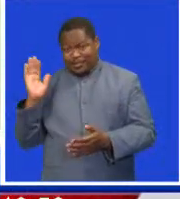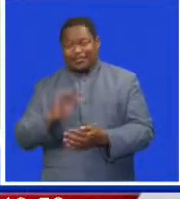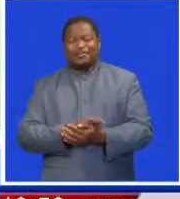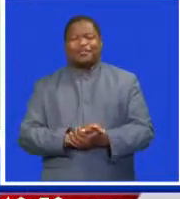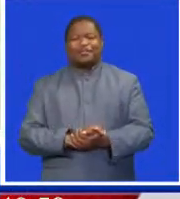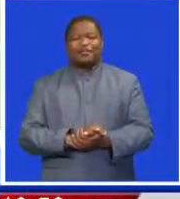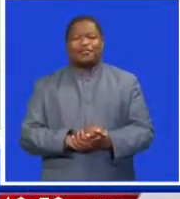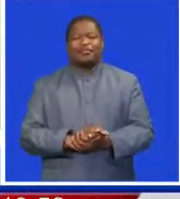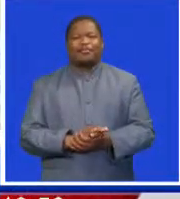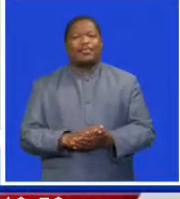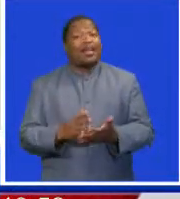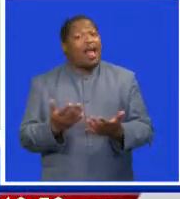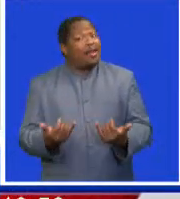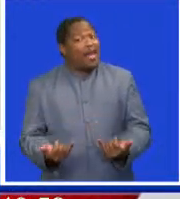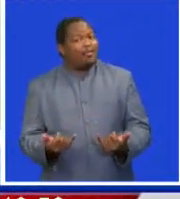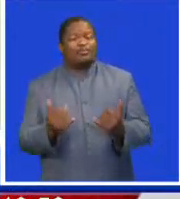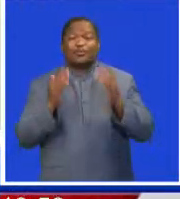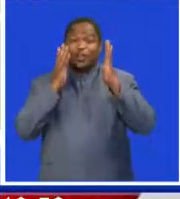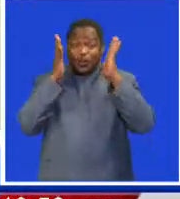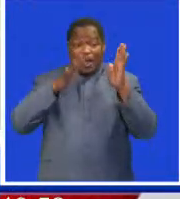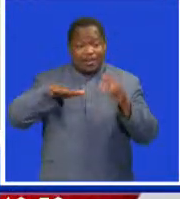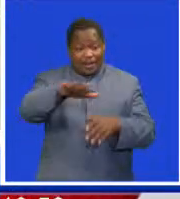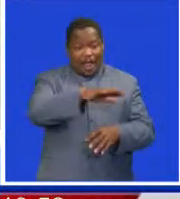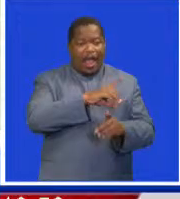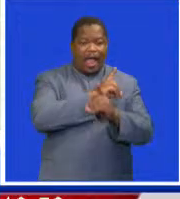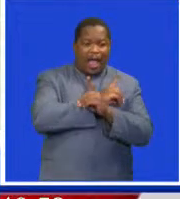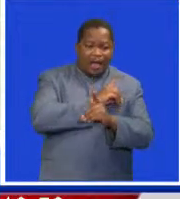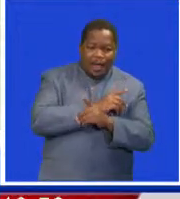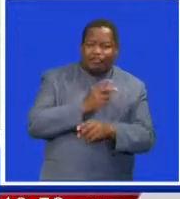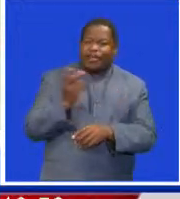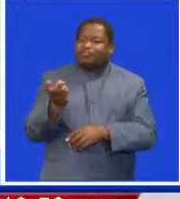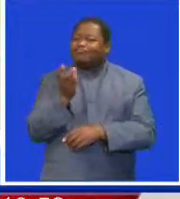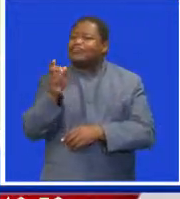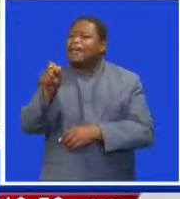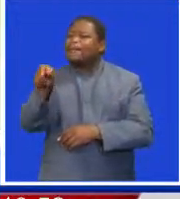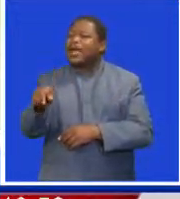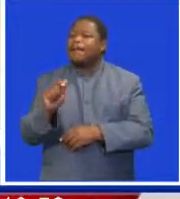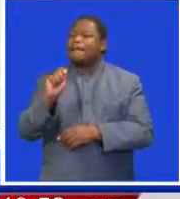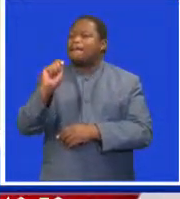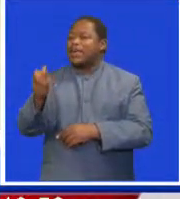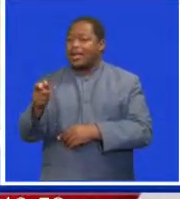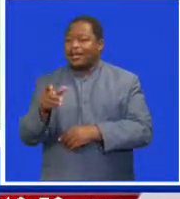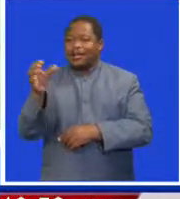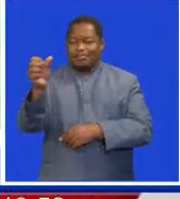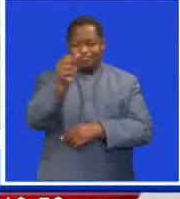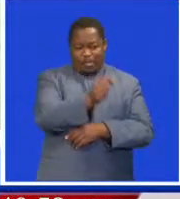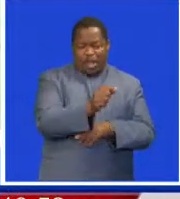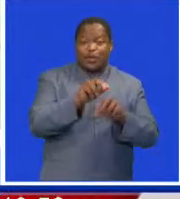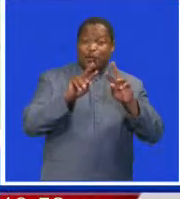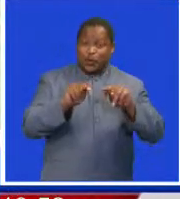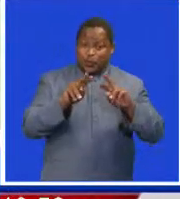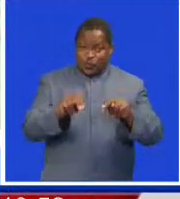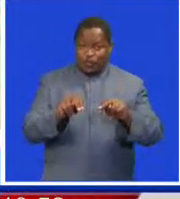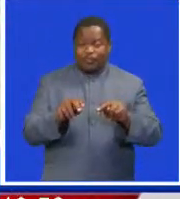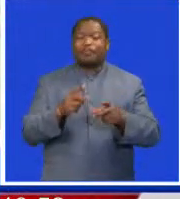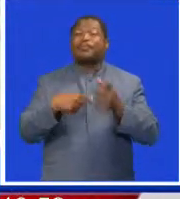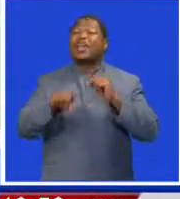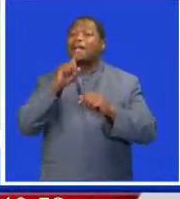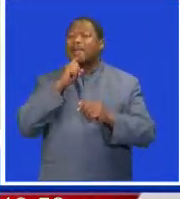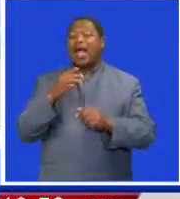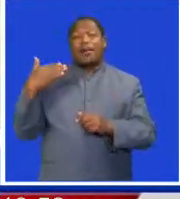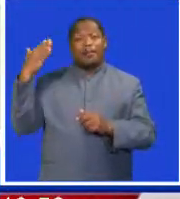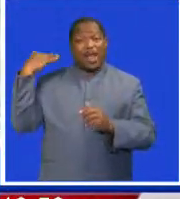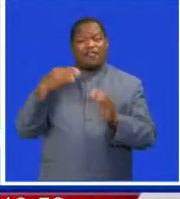amacembu kuzamaqinisa lawo macembu abo nakhathalokho-ke imidlalo emisiwe ngemva kokuthi kuphethwe umkhuhlane i-COVID-19.